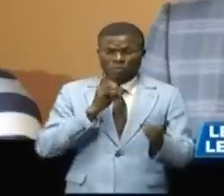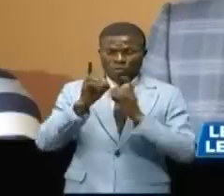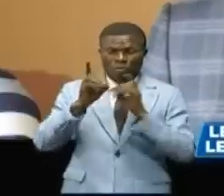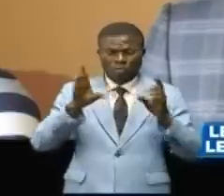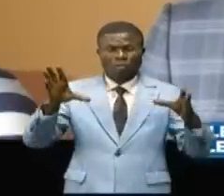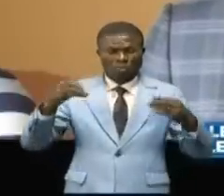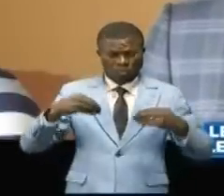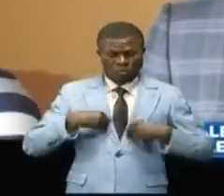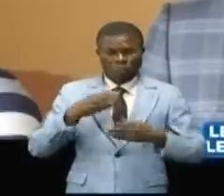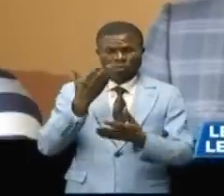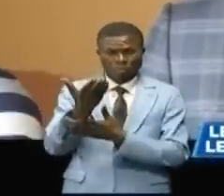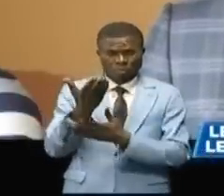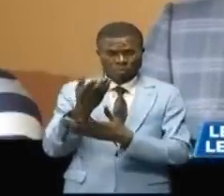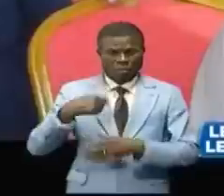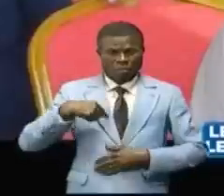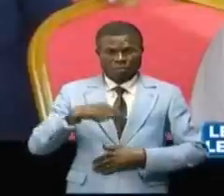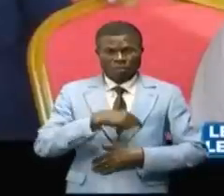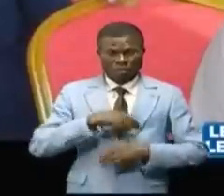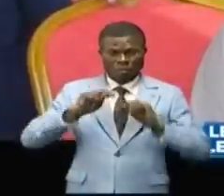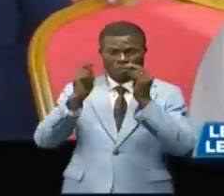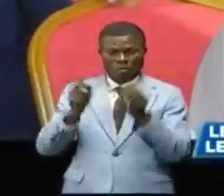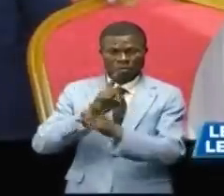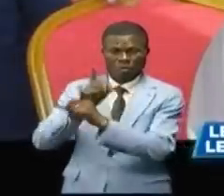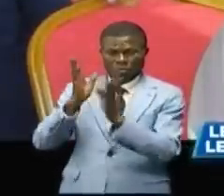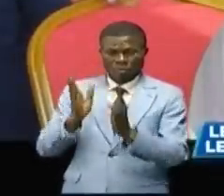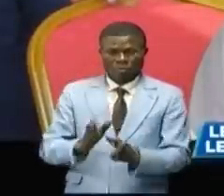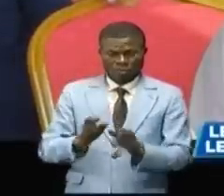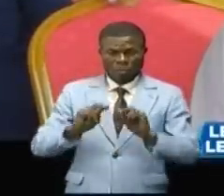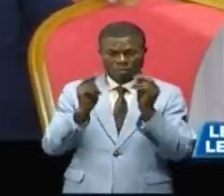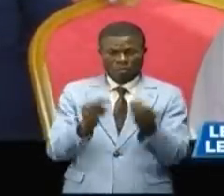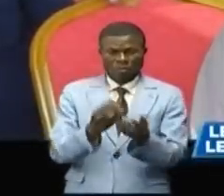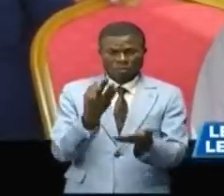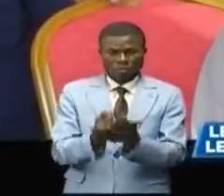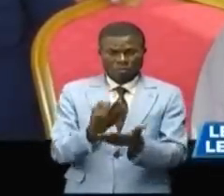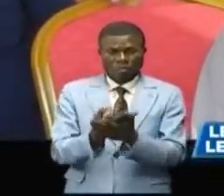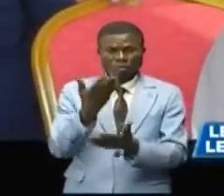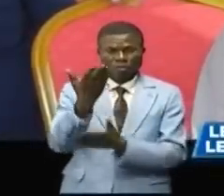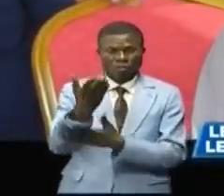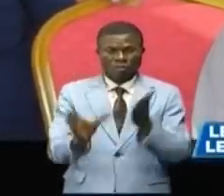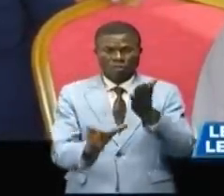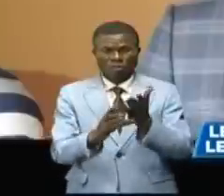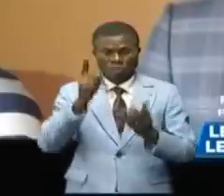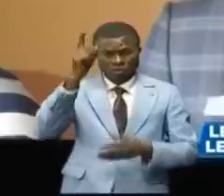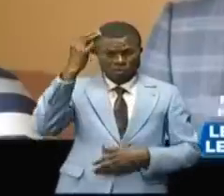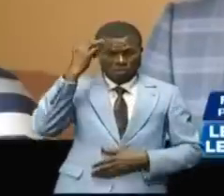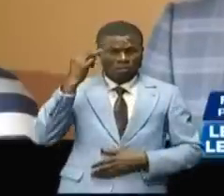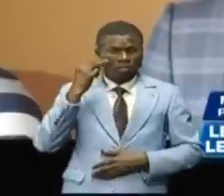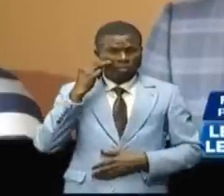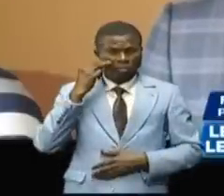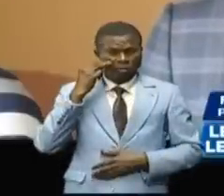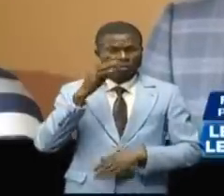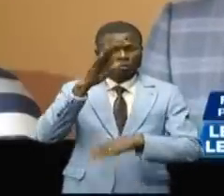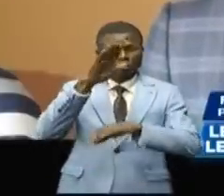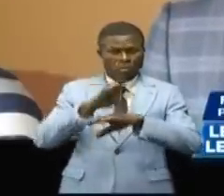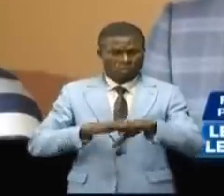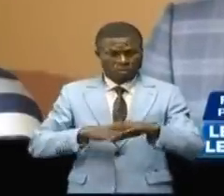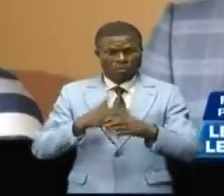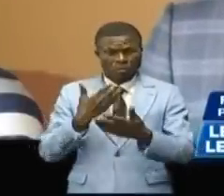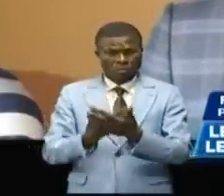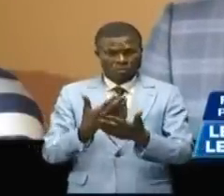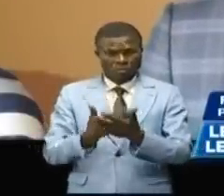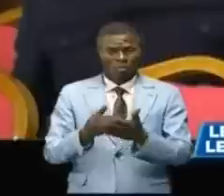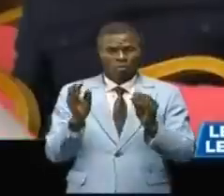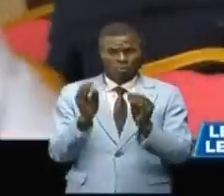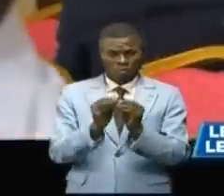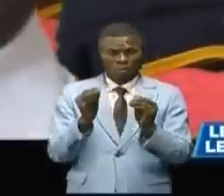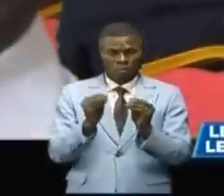nous demandons, nous, intersyndicales des régies financières, demandons au vice-premier ministre de convoquer la